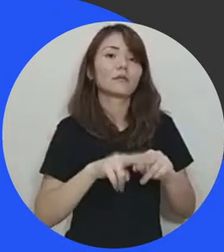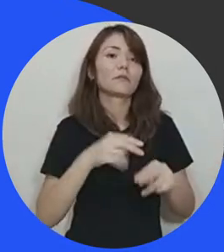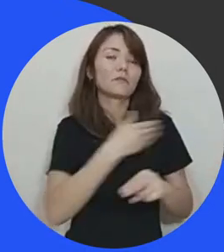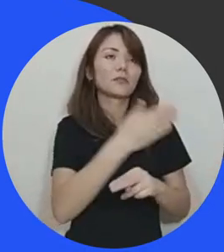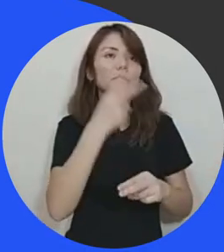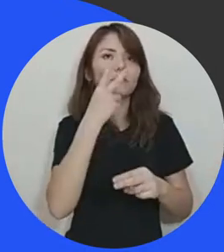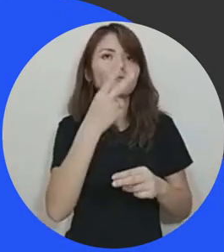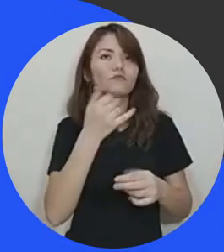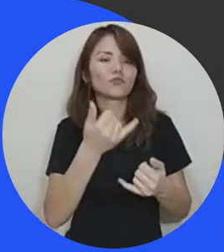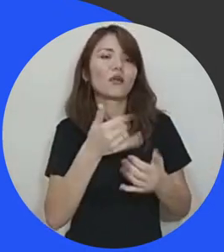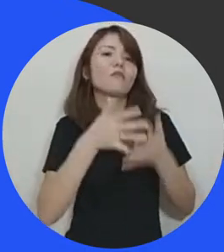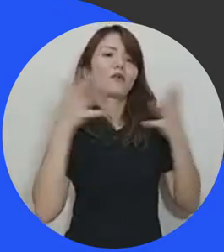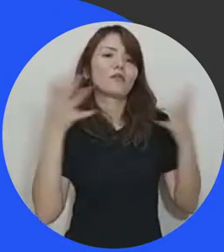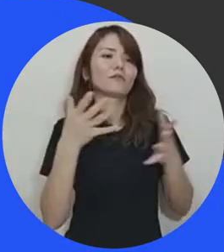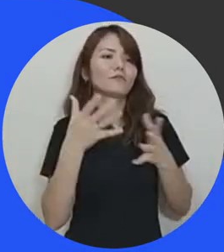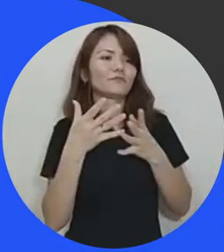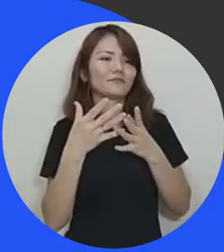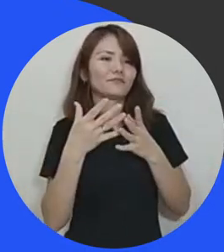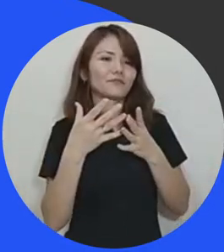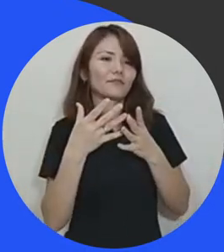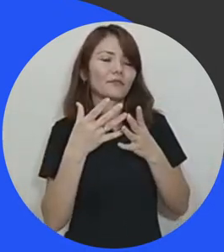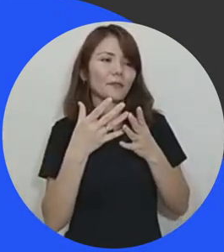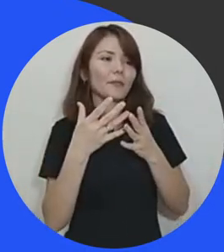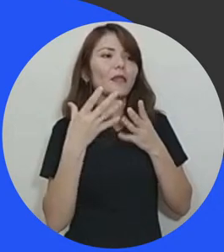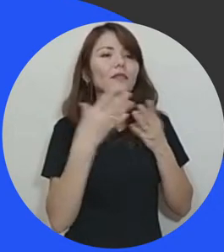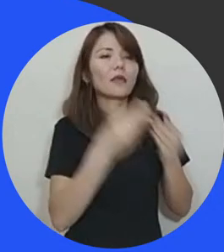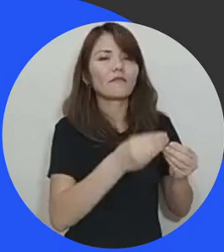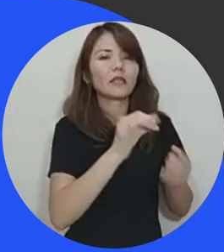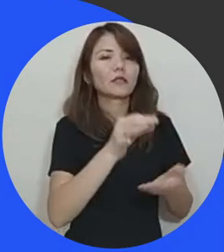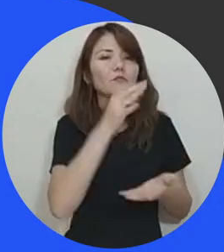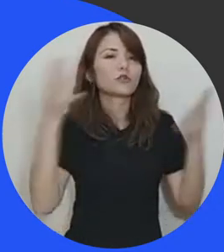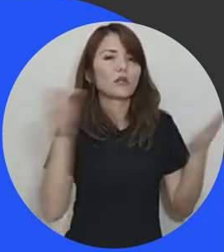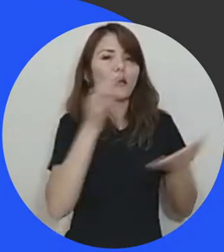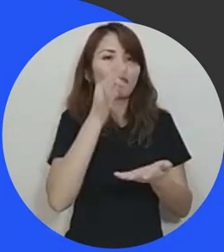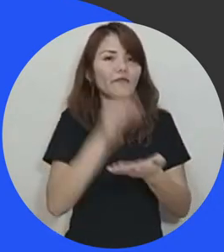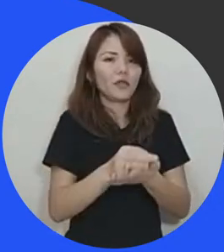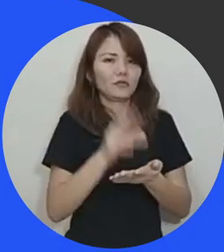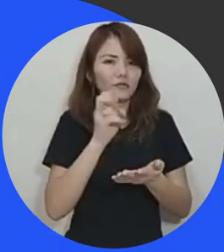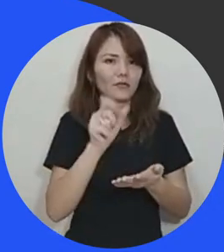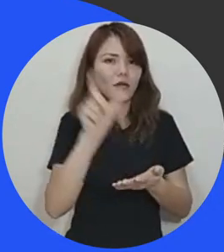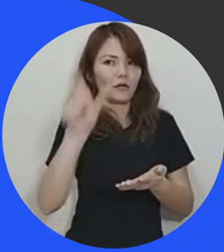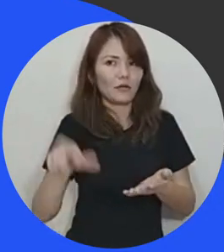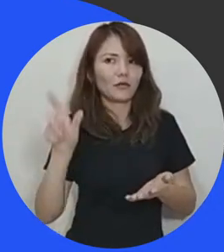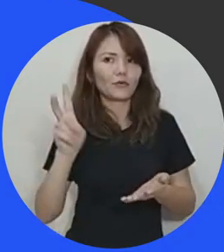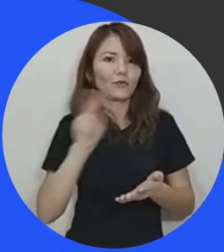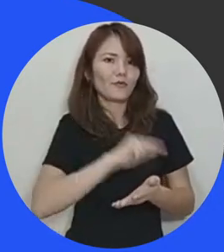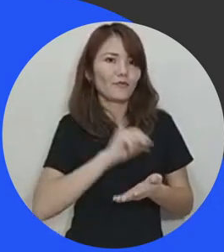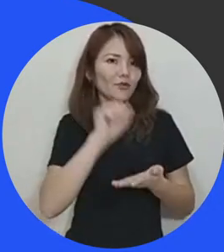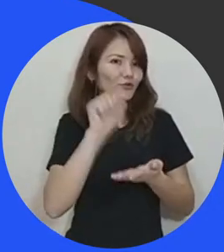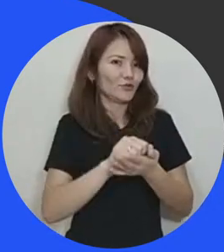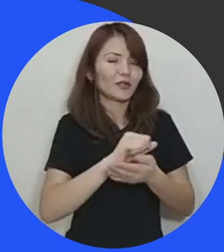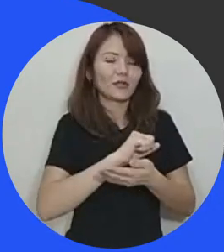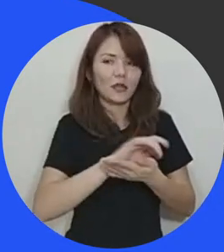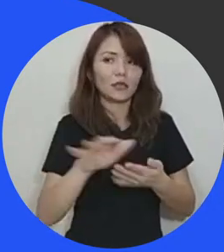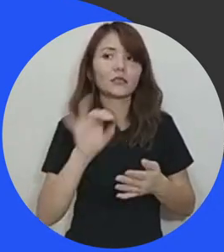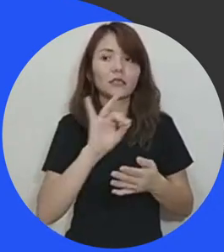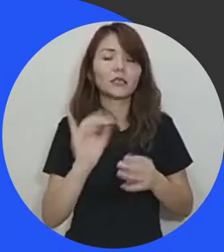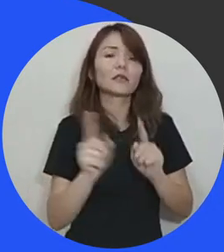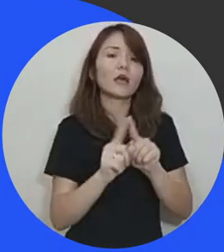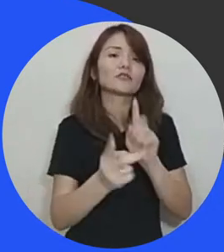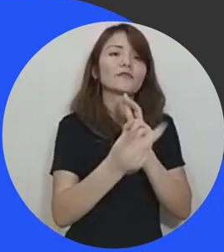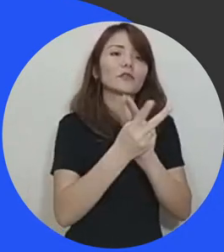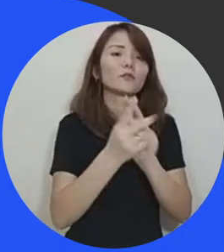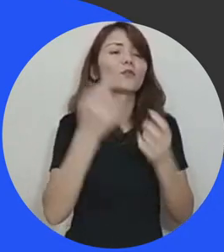давление сейчас, конечно же, и ответственность на журналистах. И, конечно, еще раз встретимся с удивительными